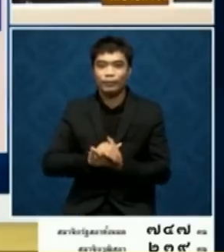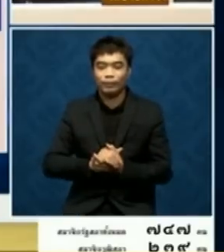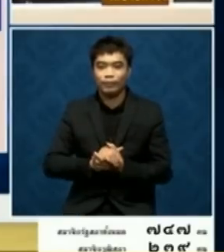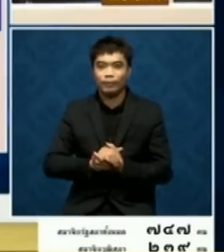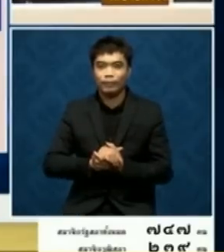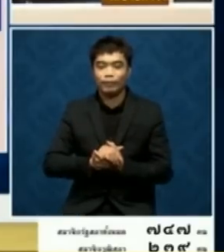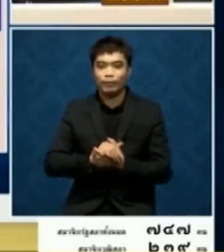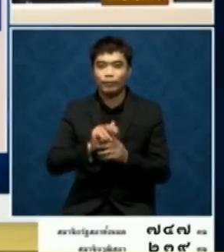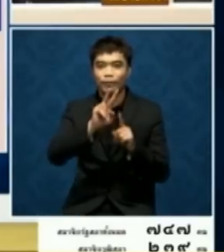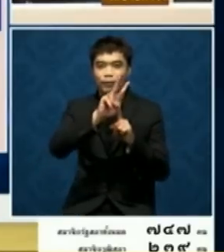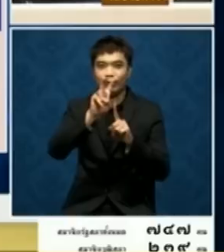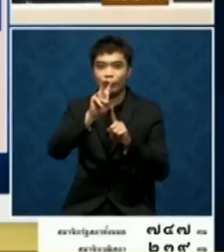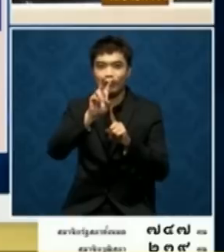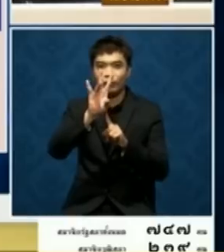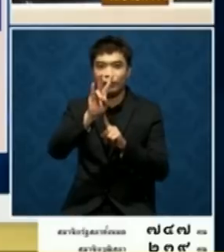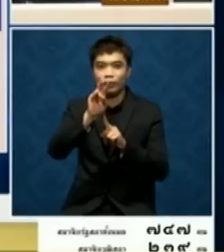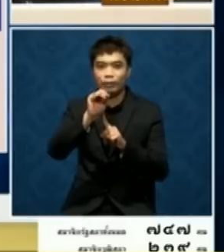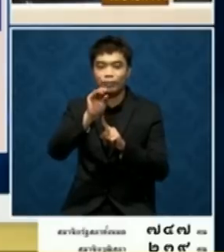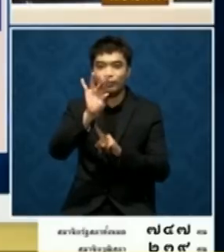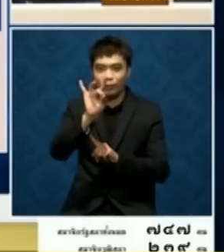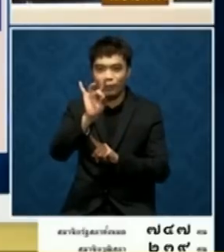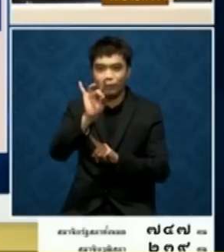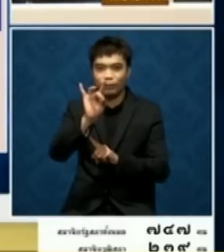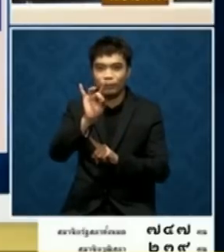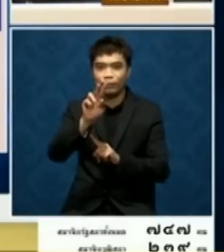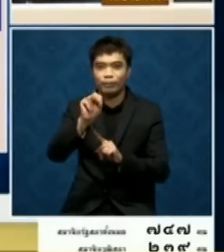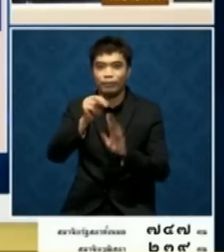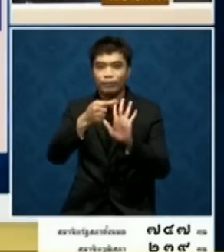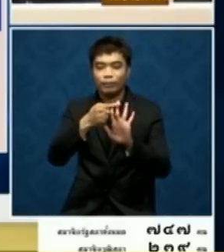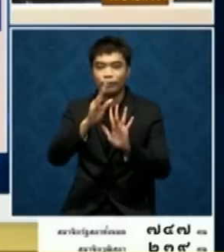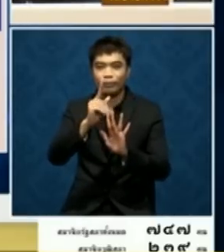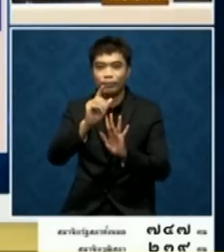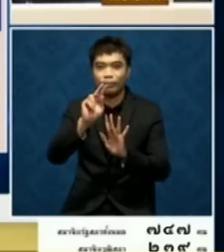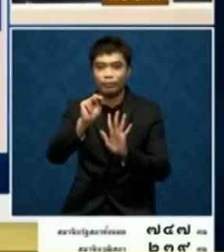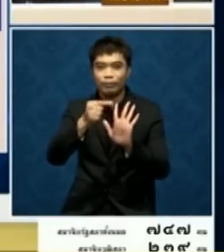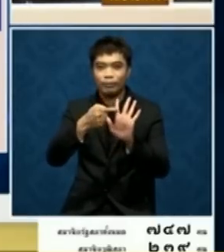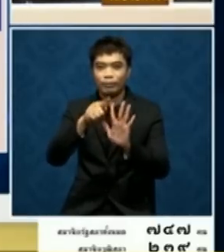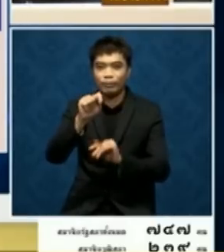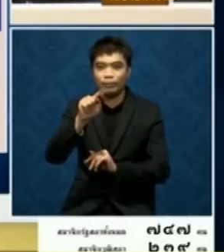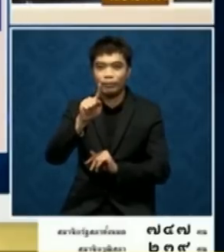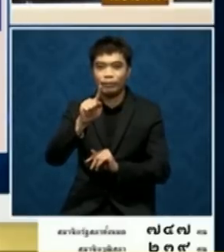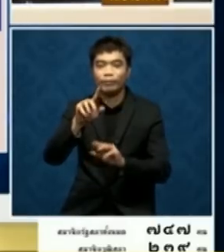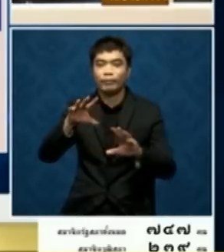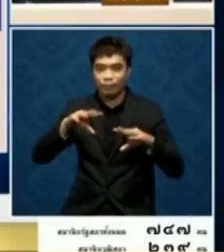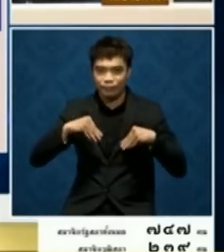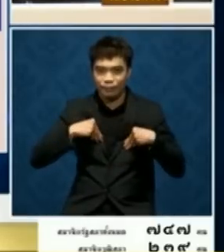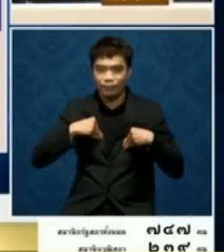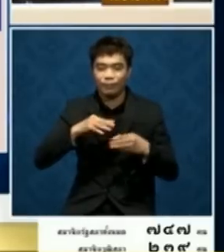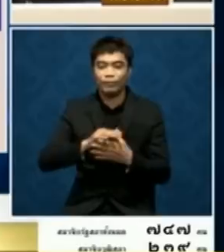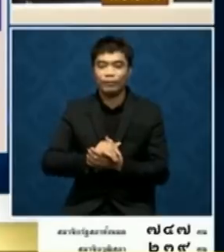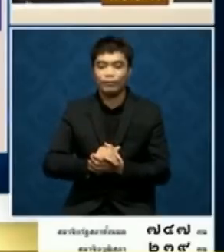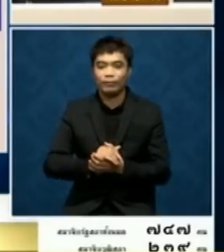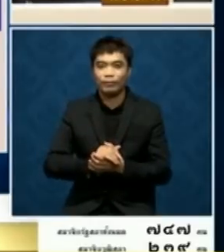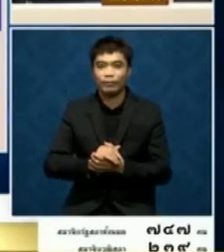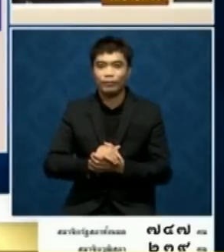ด้วยอาจารย์นะครับที่บอกว่าเพื่อไทยกำลังใช้ประชานิยมในการชนกับก้าวไกลนะซึ่งตรงนี้ก็คือจุดเด่นของเพื่อไทยแต่วันนี้เพื่อไ